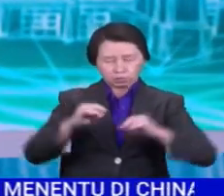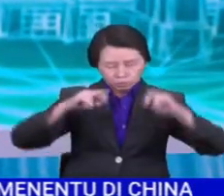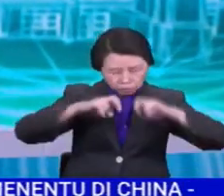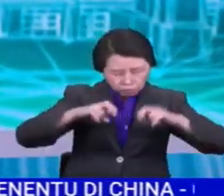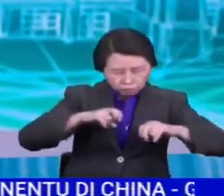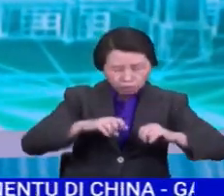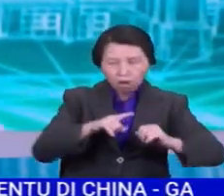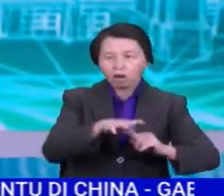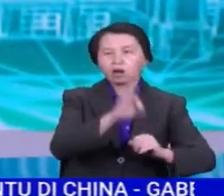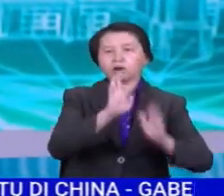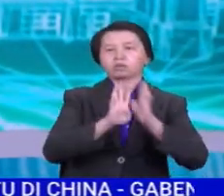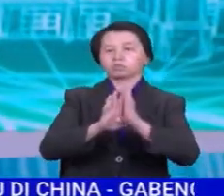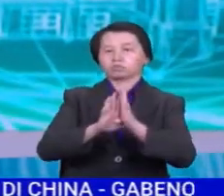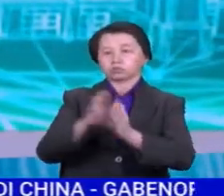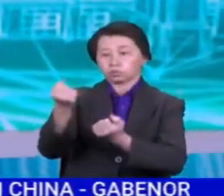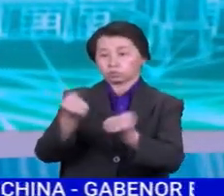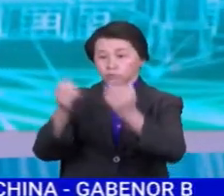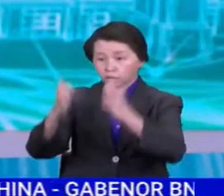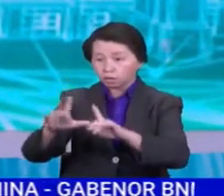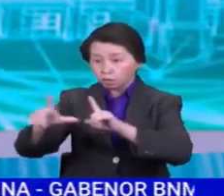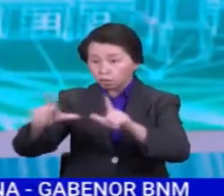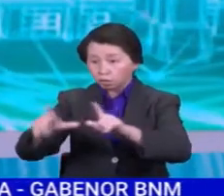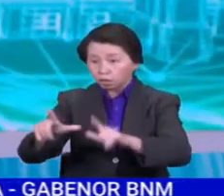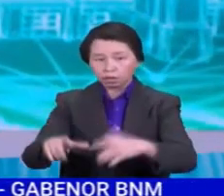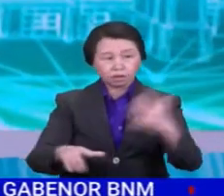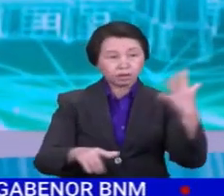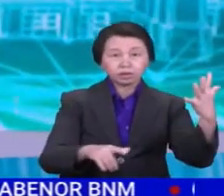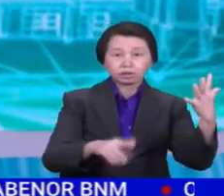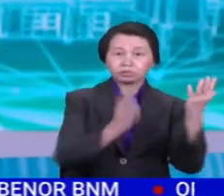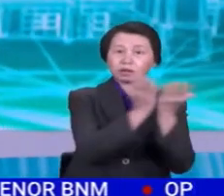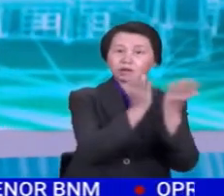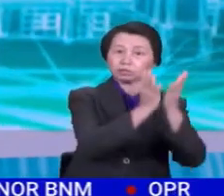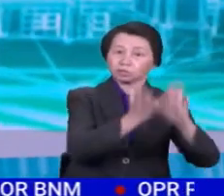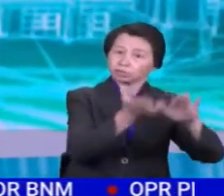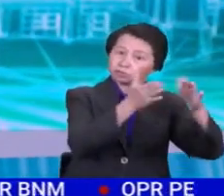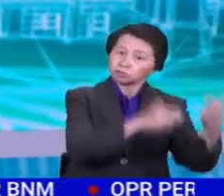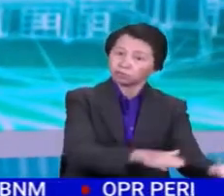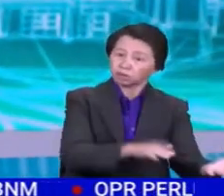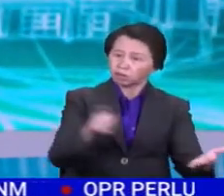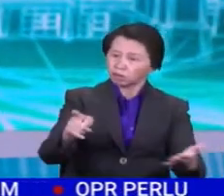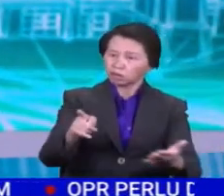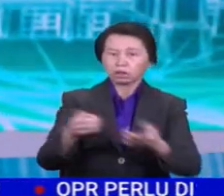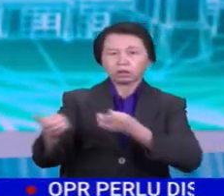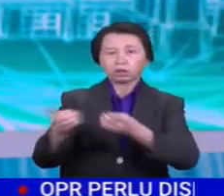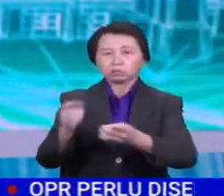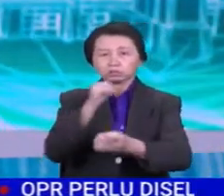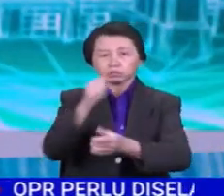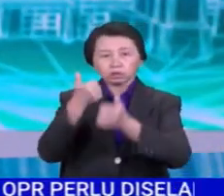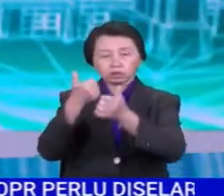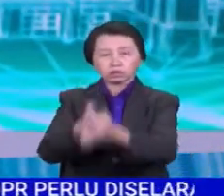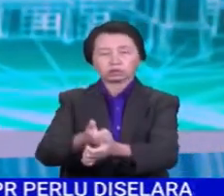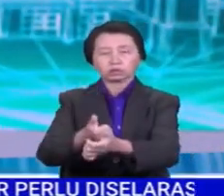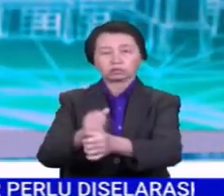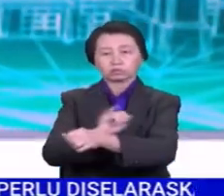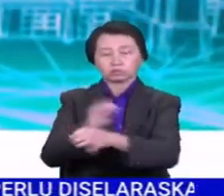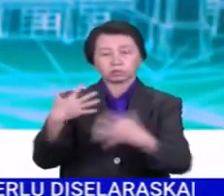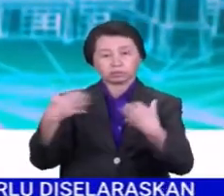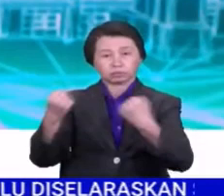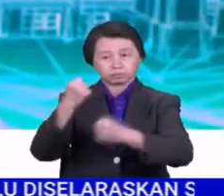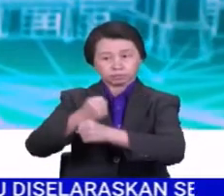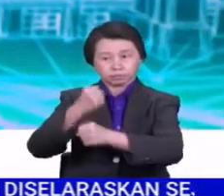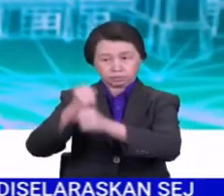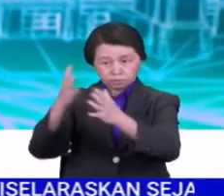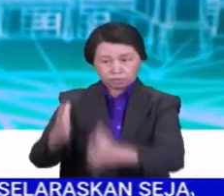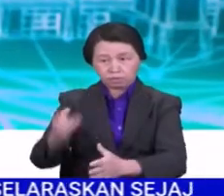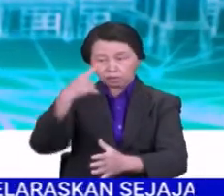membuktikan pemandu Lori terlibat nafas lima pelajar maut melanggar Tata amalan industri keselamatan dan kesehatan pekerja